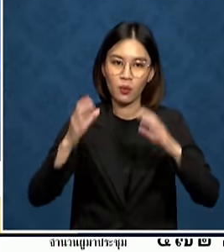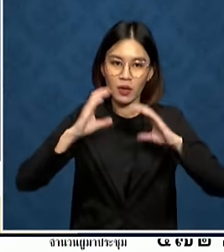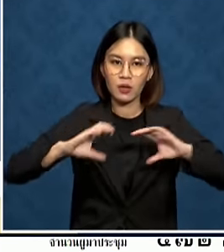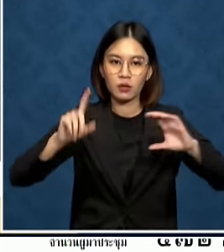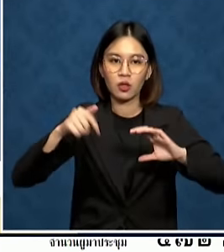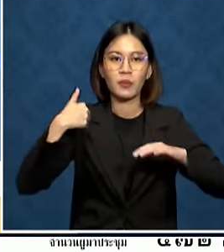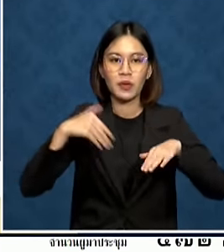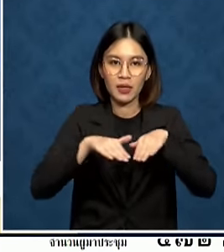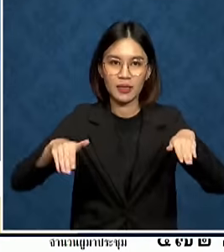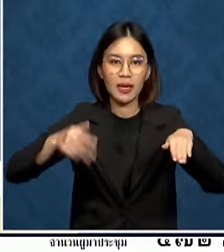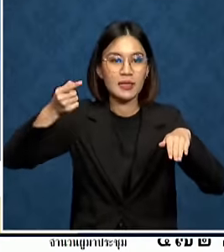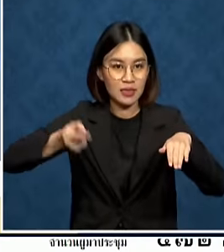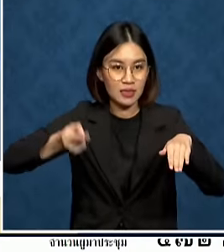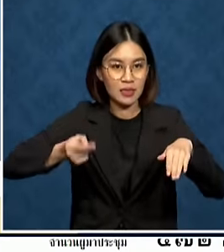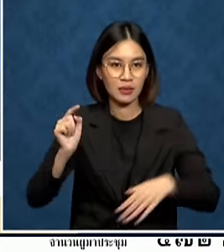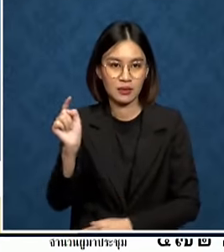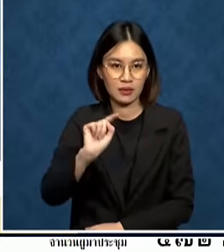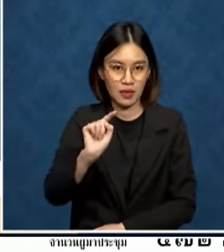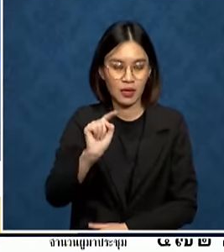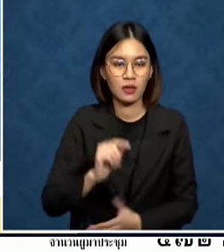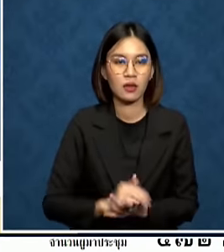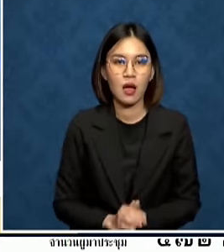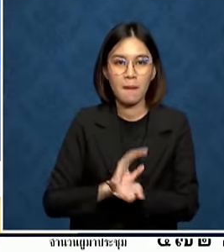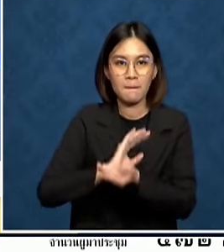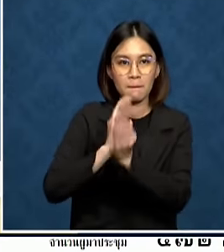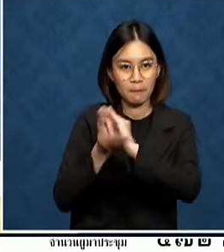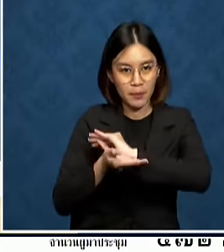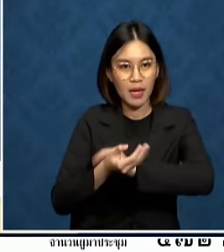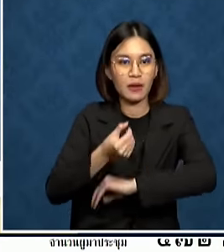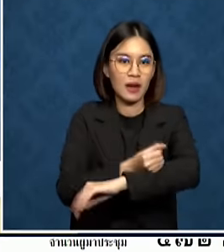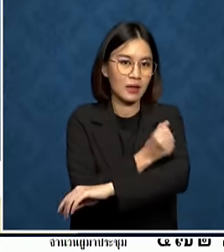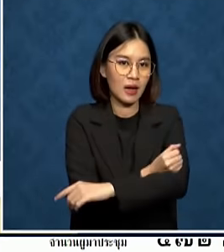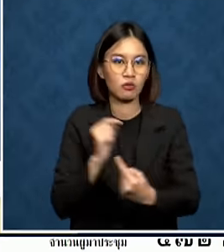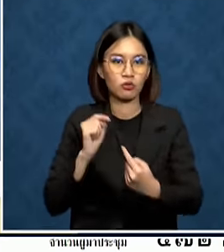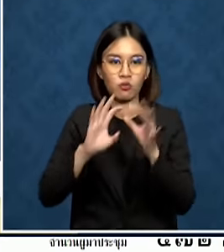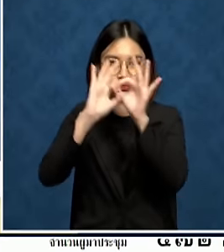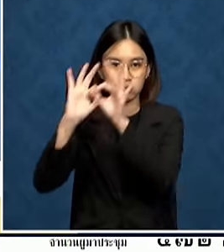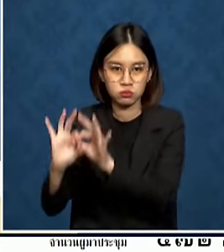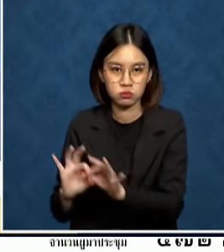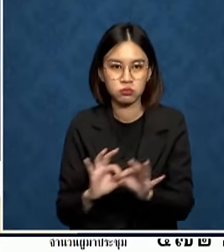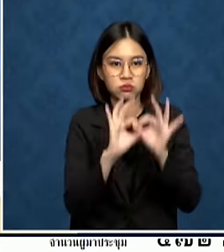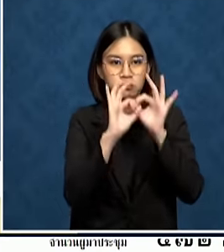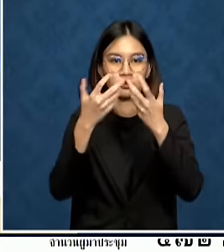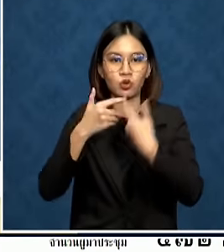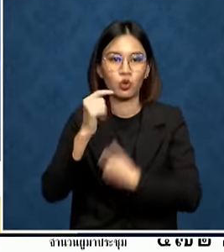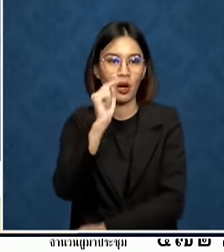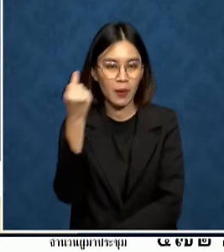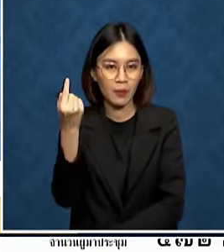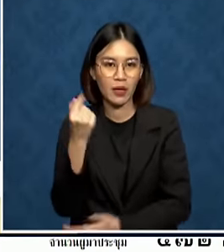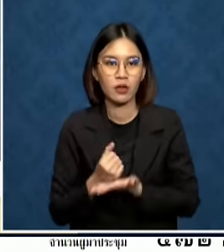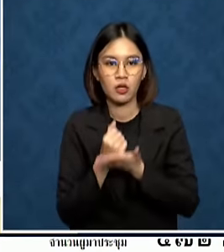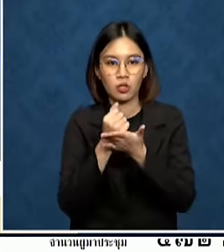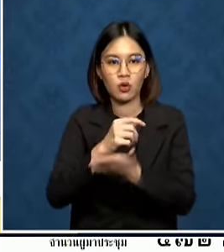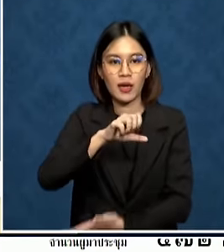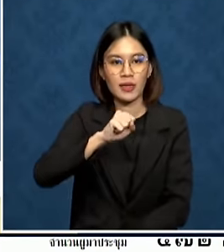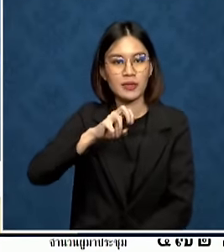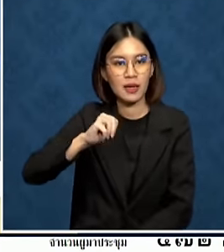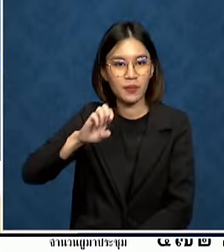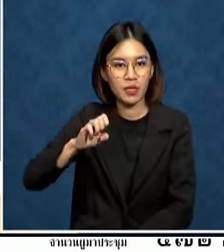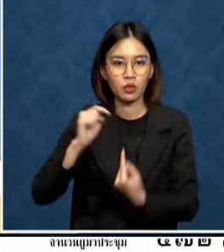มาตรการจริงจังนะครับในการเปลี่ยนผ่านแรงงานเข้าสู่ห่วงโซ่อุตสหกรรมใหม่ให้ได้ซึ่งจะช่วยให้เเอใน